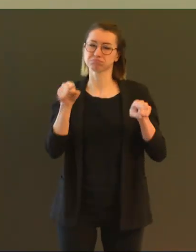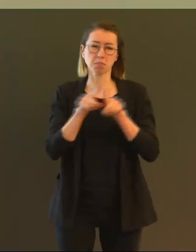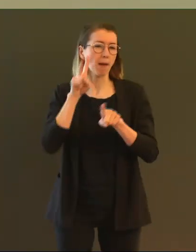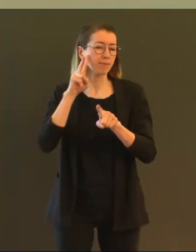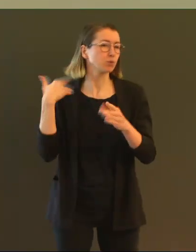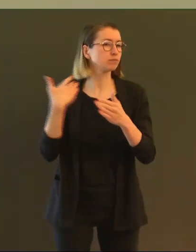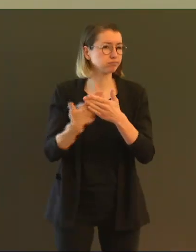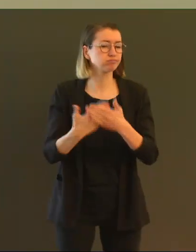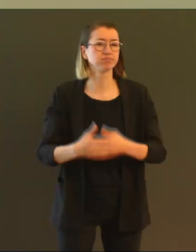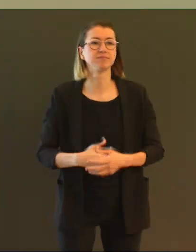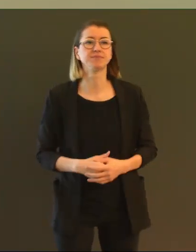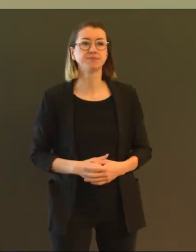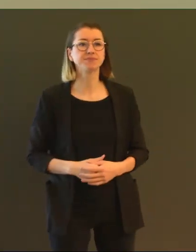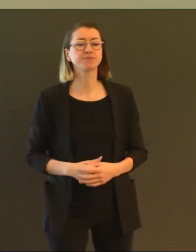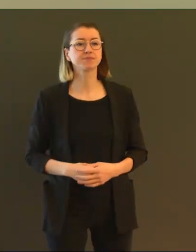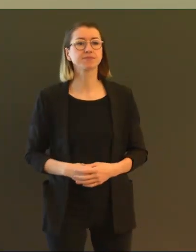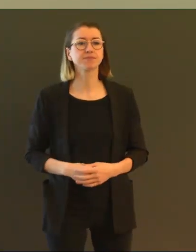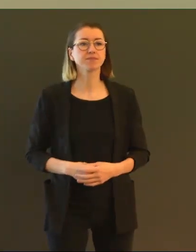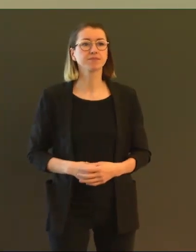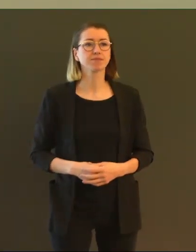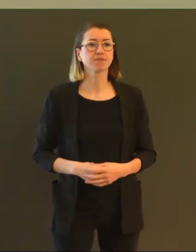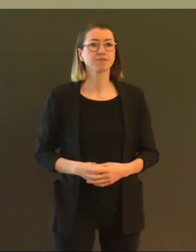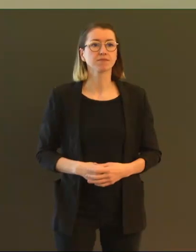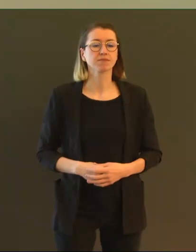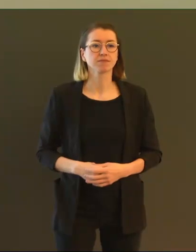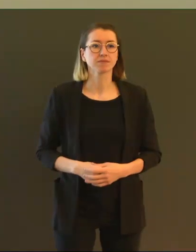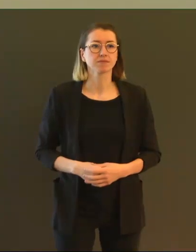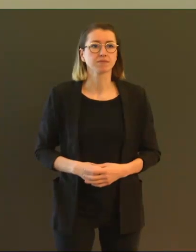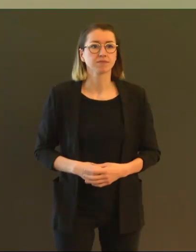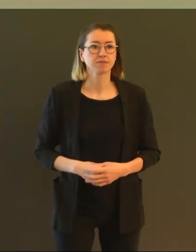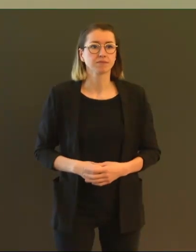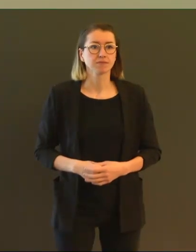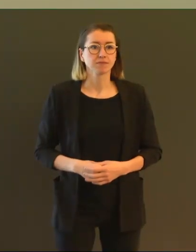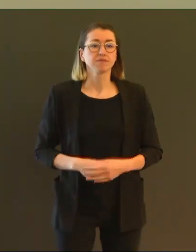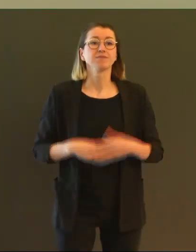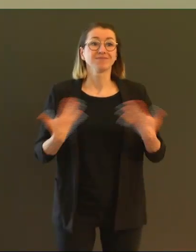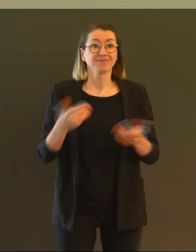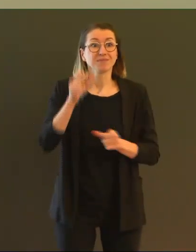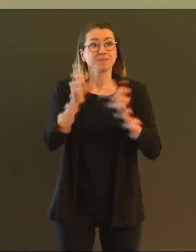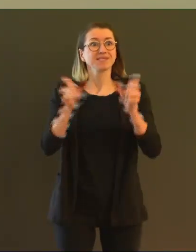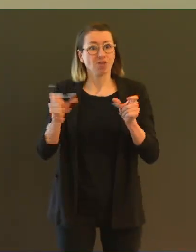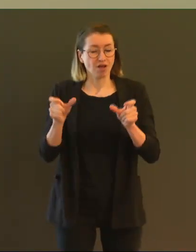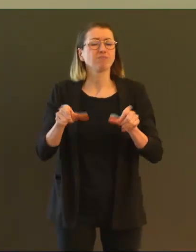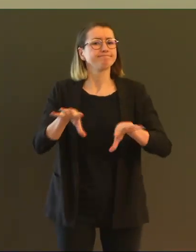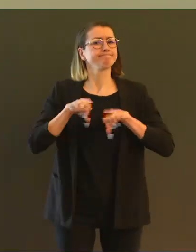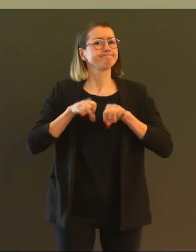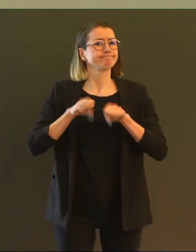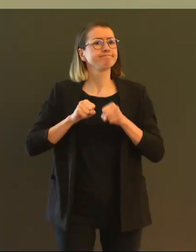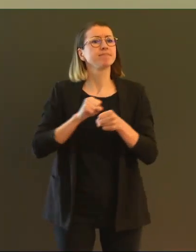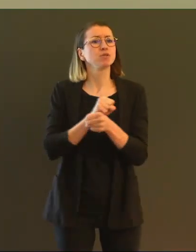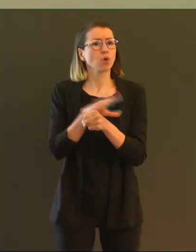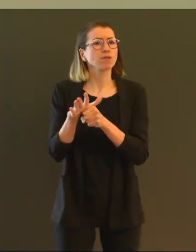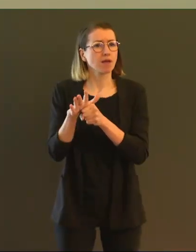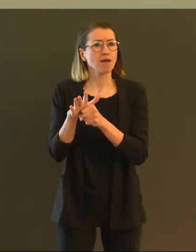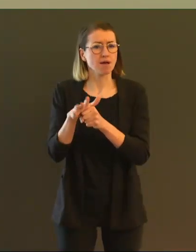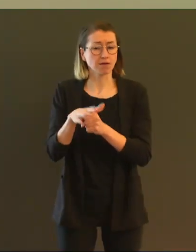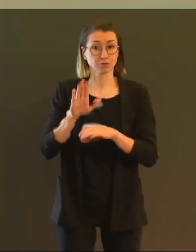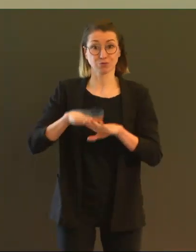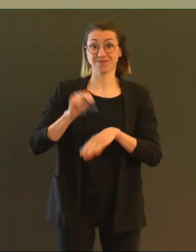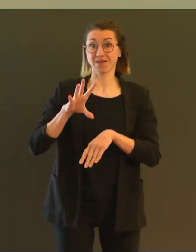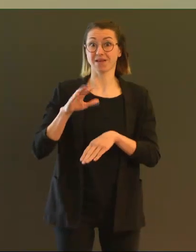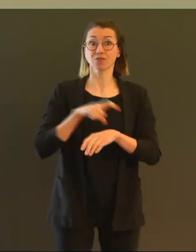Si on s'intéresse au nombre de cas confirmés de Covid-19, durant les dernières 24 heures, il y a eu,